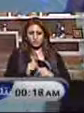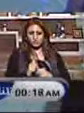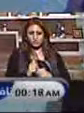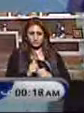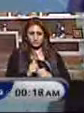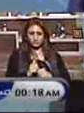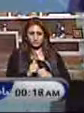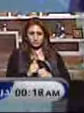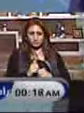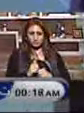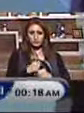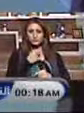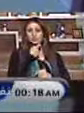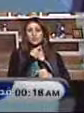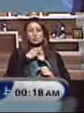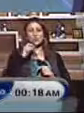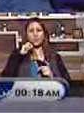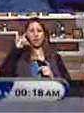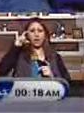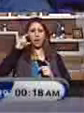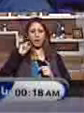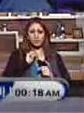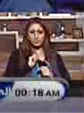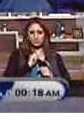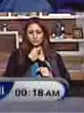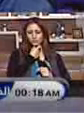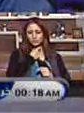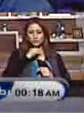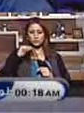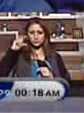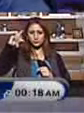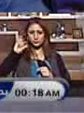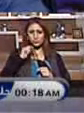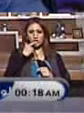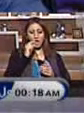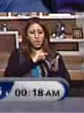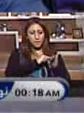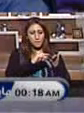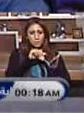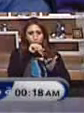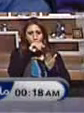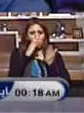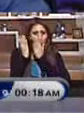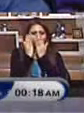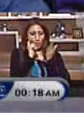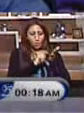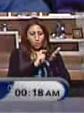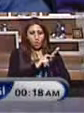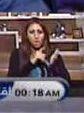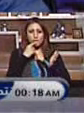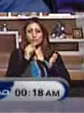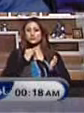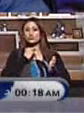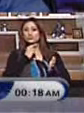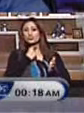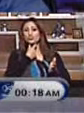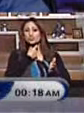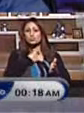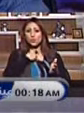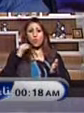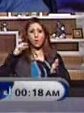بل انت يا ابا بكر ارتفع الصوت نزل جبريل بالايه الكريمه لا ترفعوا اصواتكم فوق صوت النبي ولا تجهروا له